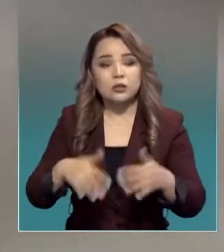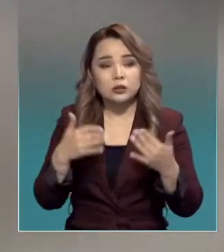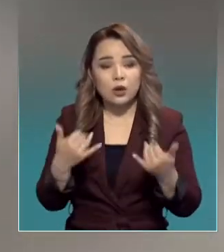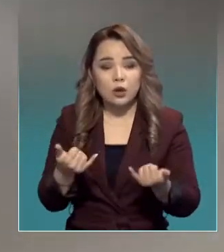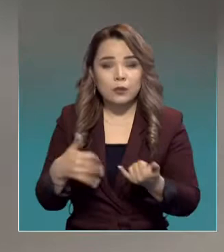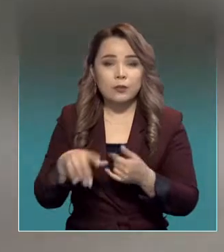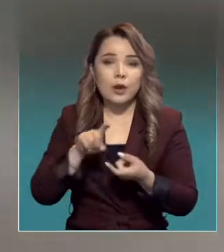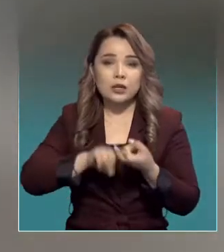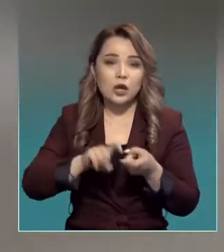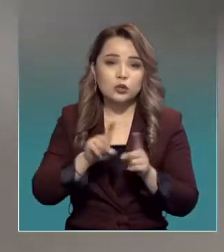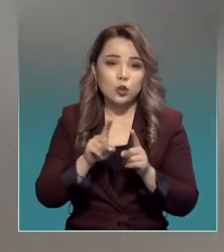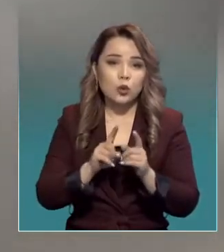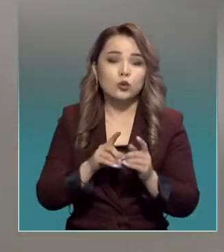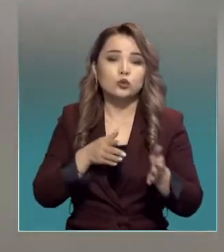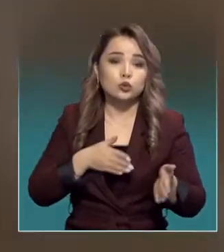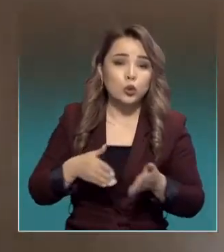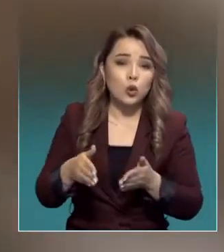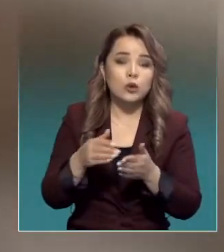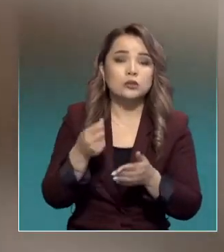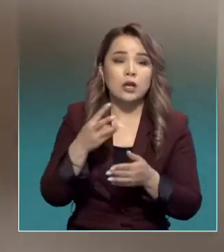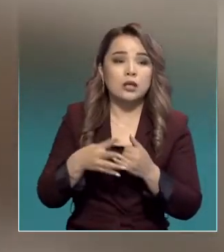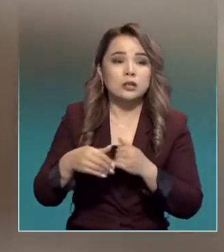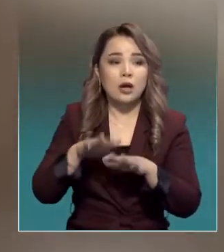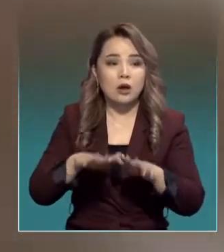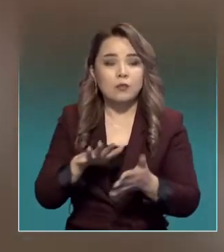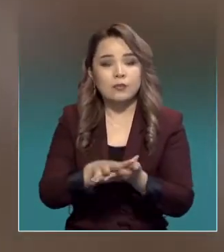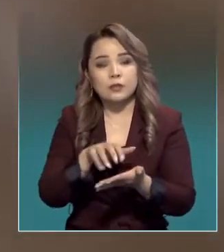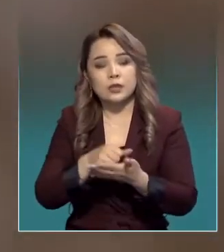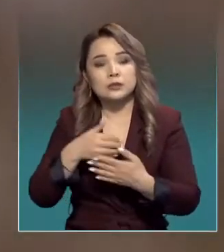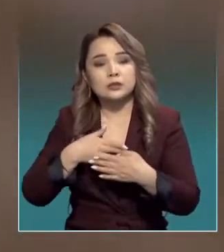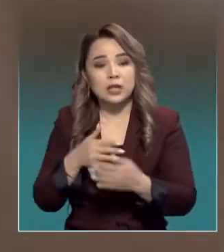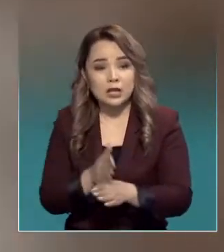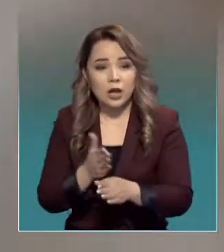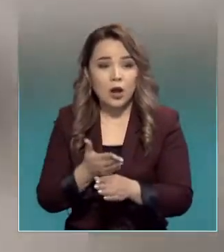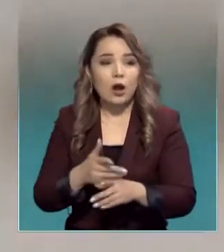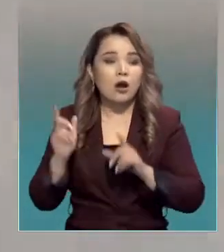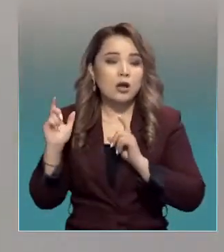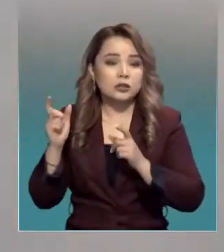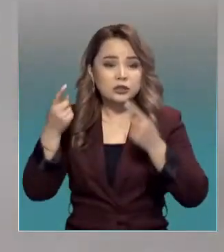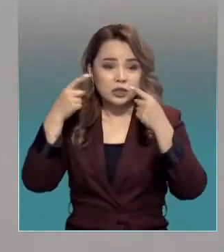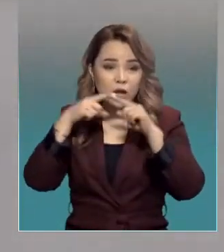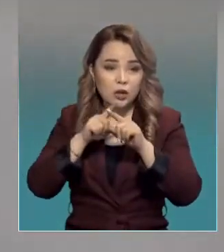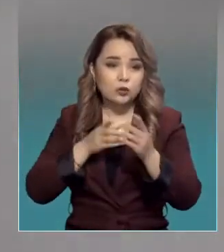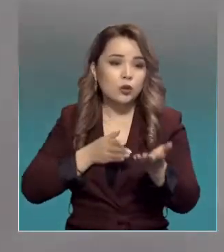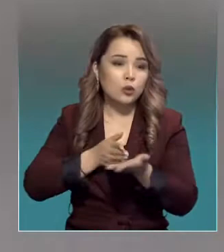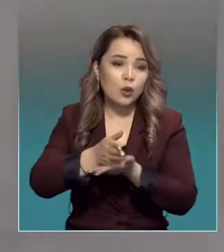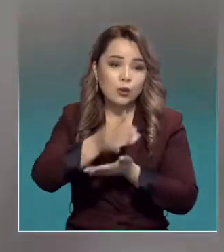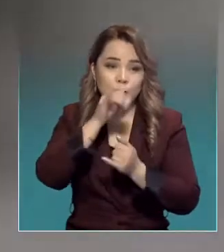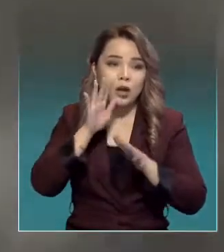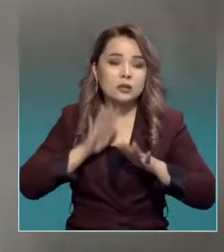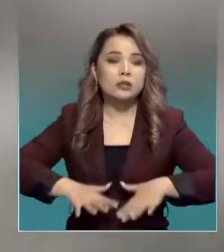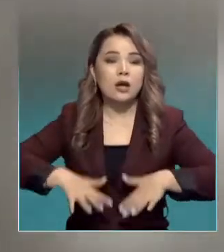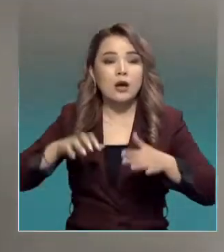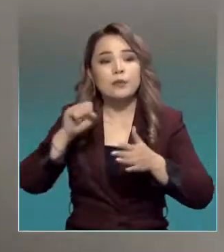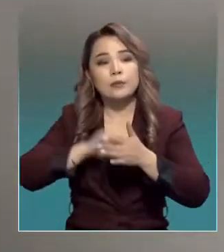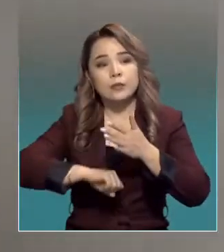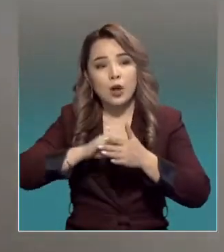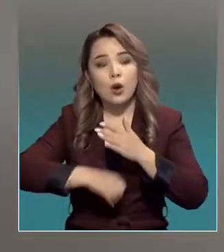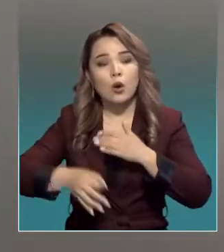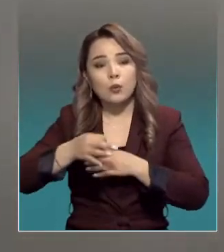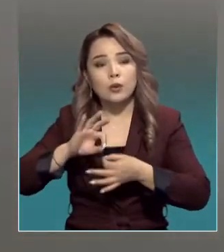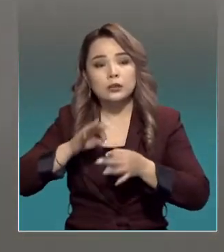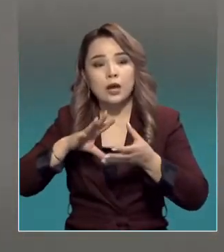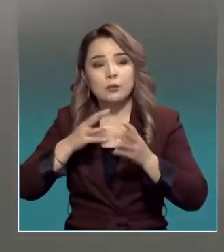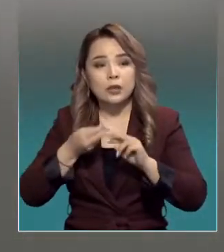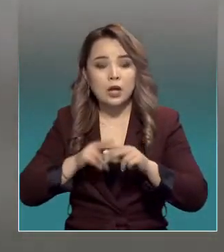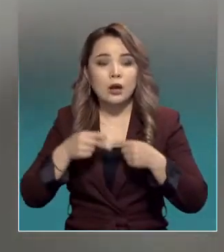ауылымен байланыстыратын күре жолды бірнеше жерден бұзған. Тіпті ауыр техниканың өзі өте алмайды. Тасқын судың салдарынан облысқа қарасты